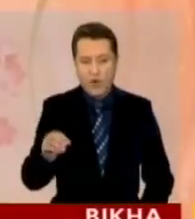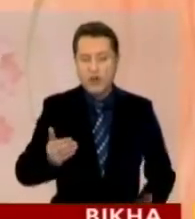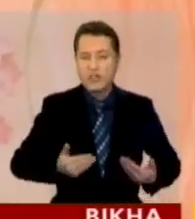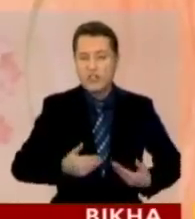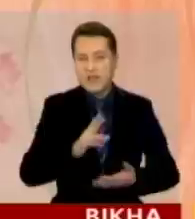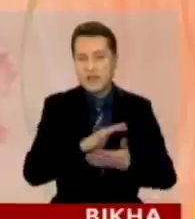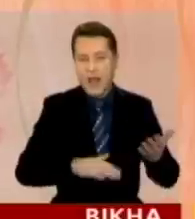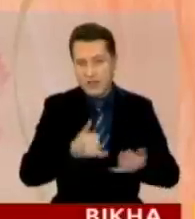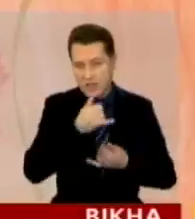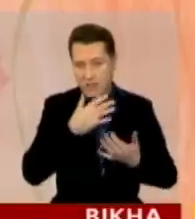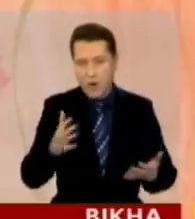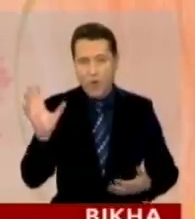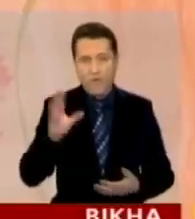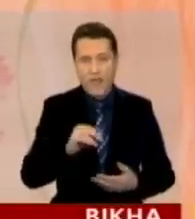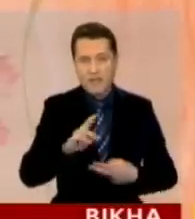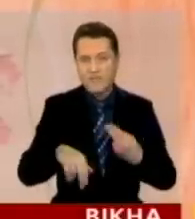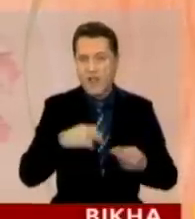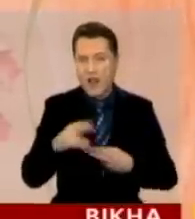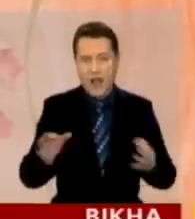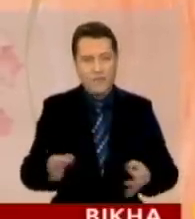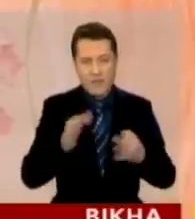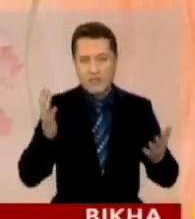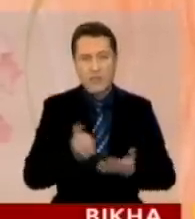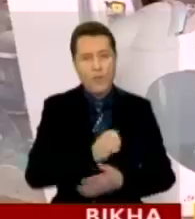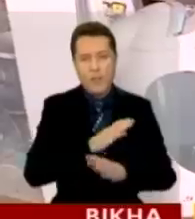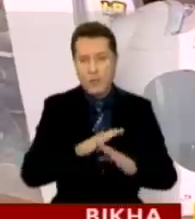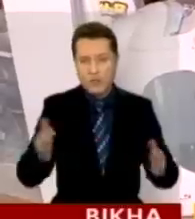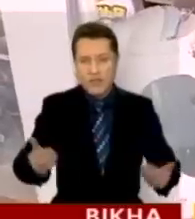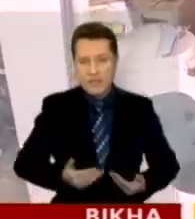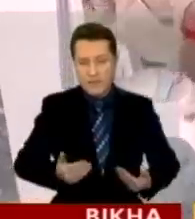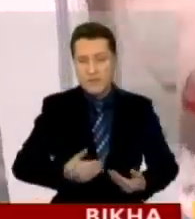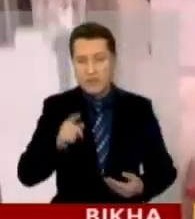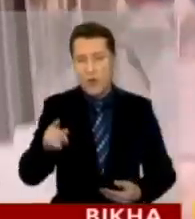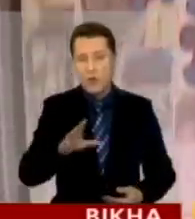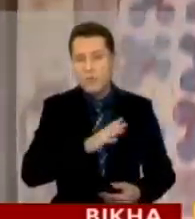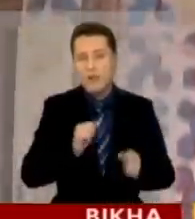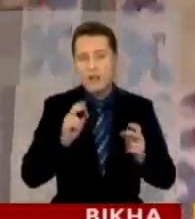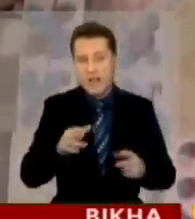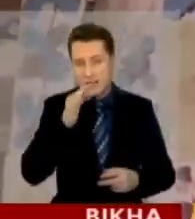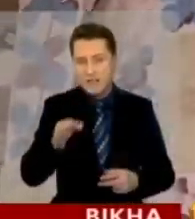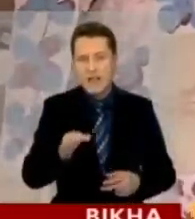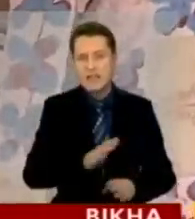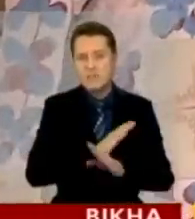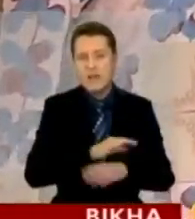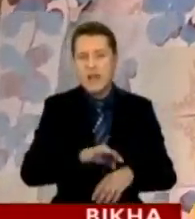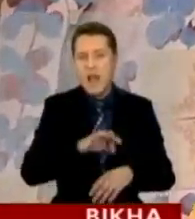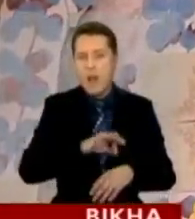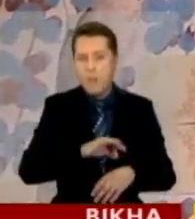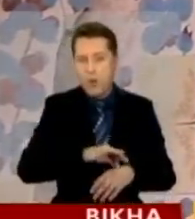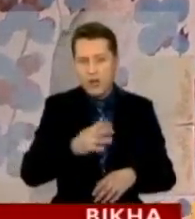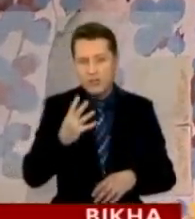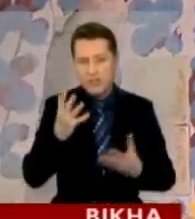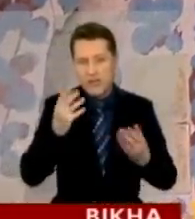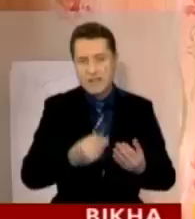далі не може. Весь в долгах. Нічого не виходить в житті. Він був, як він мені сказав, смертельно болен. 4